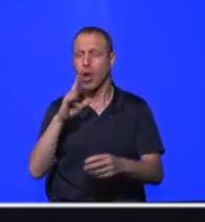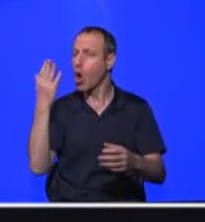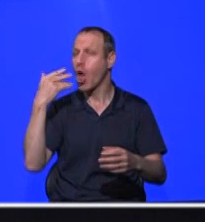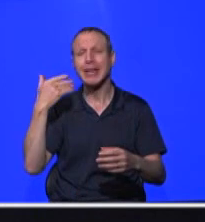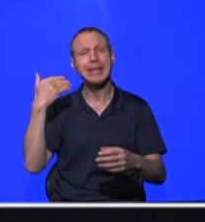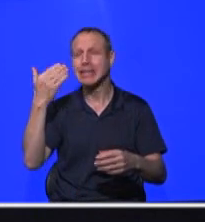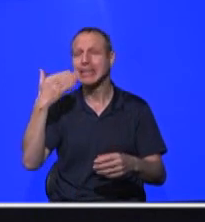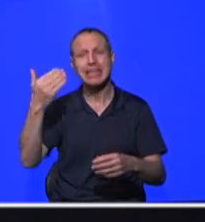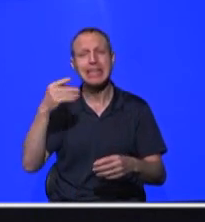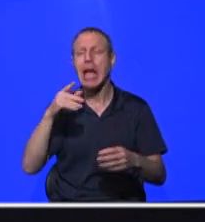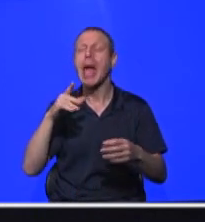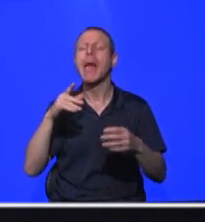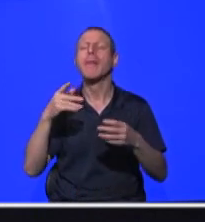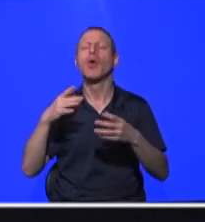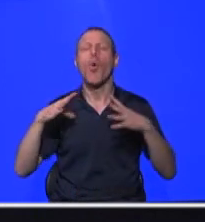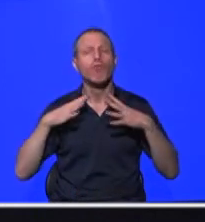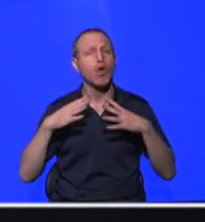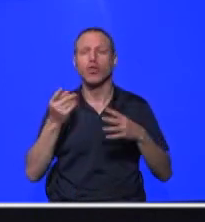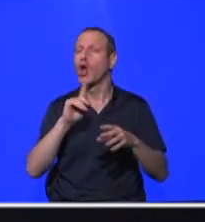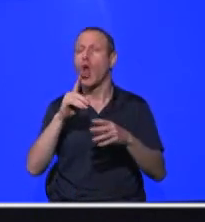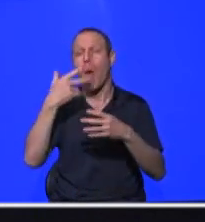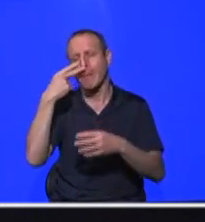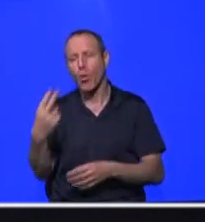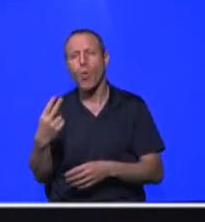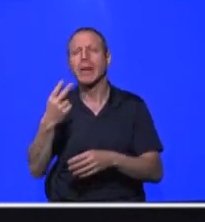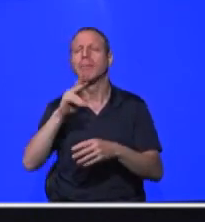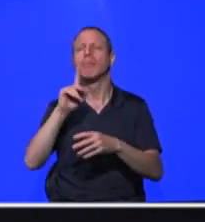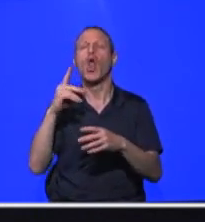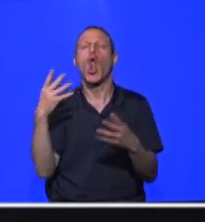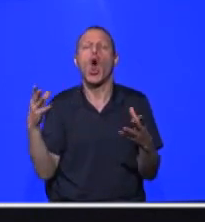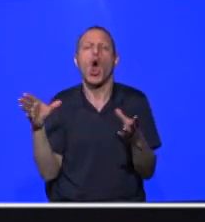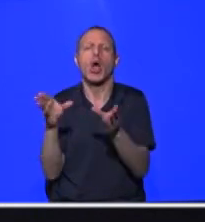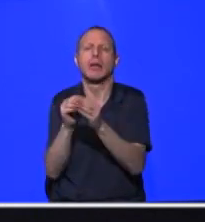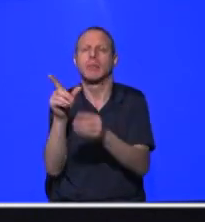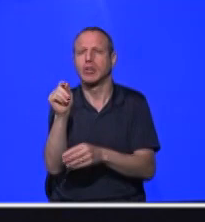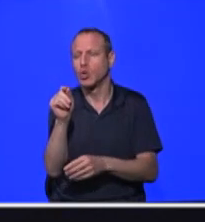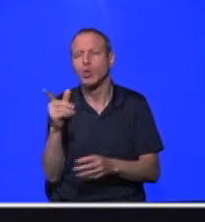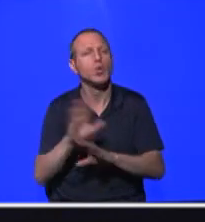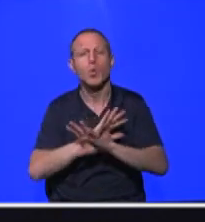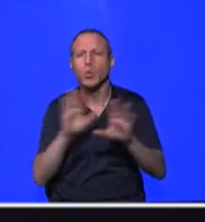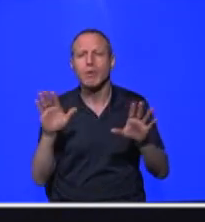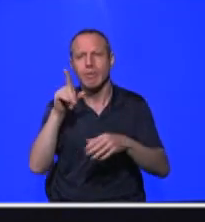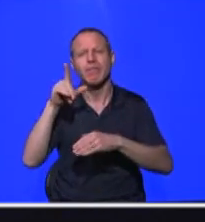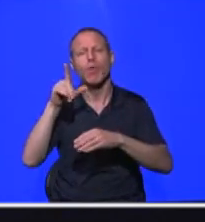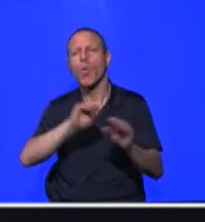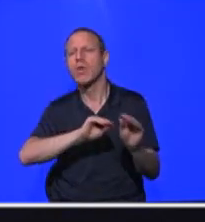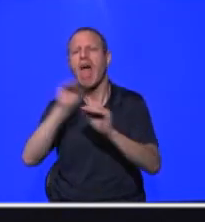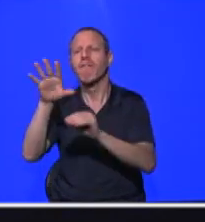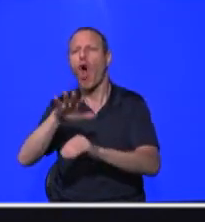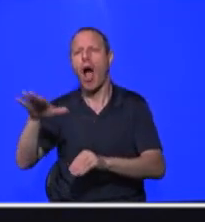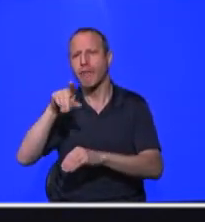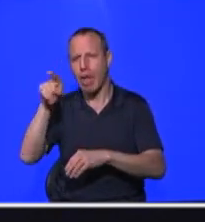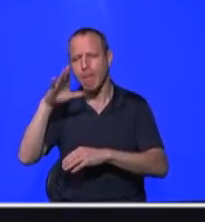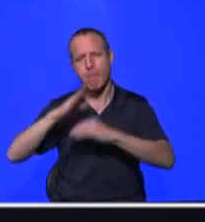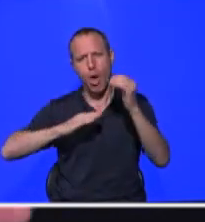ואף יעבור אגף, ואף ייבנה כרגע מקום, לא ייבנה, הם בונים... אגף